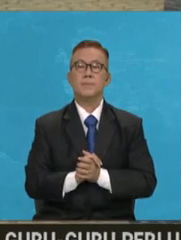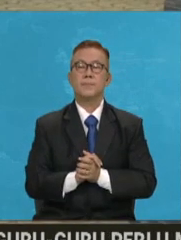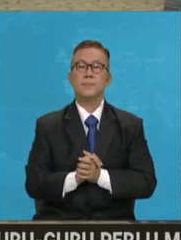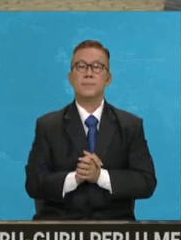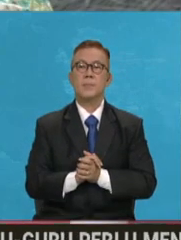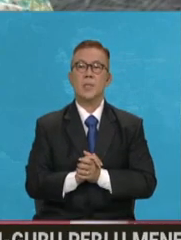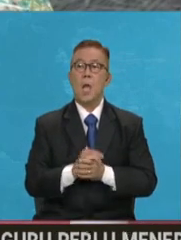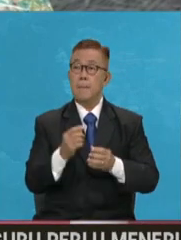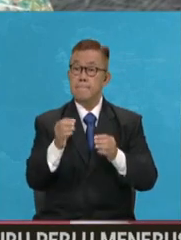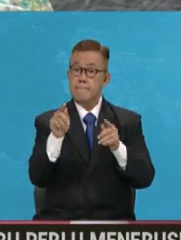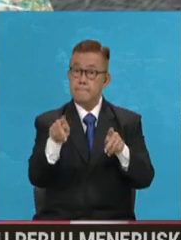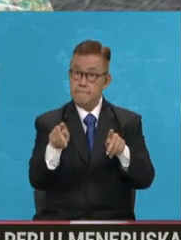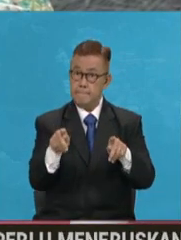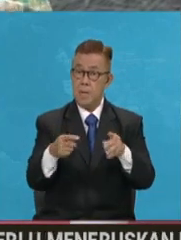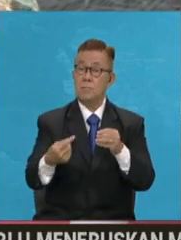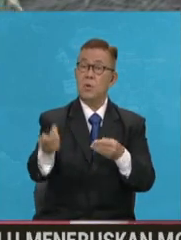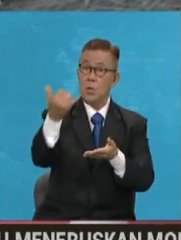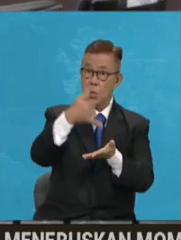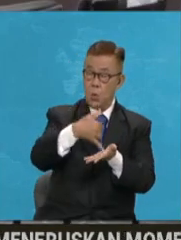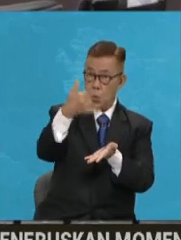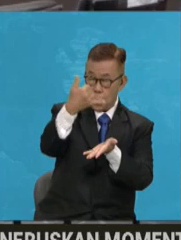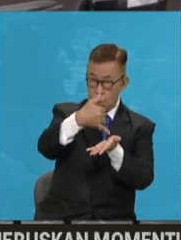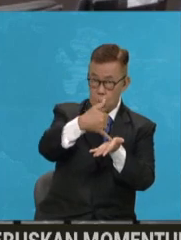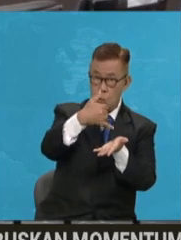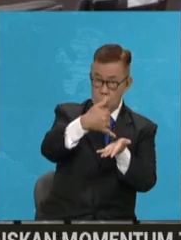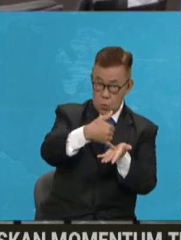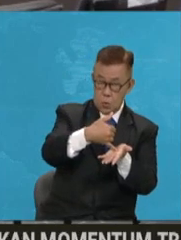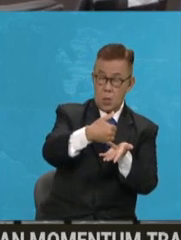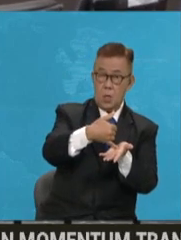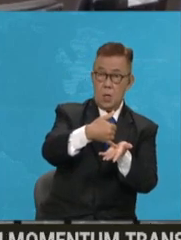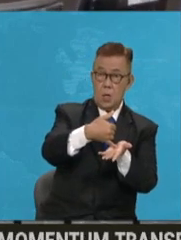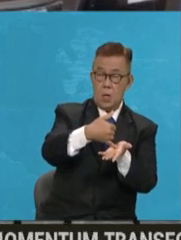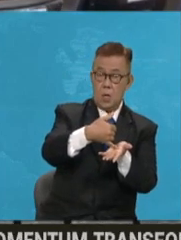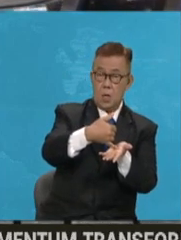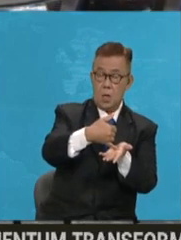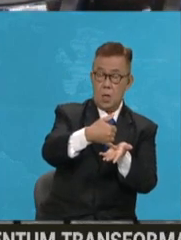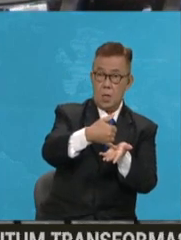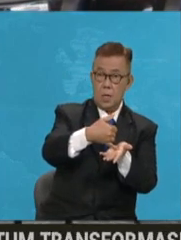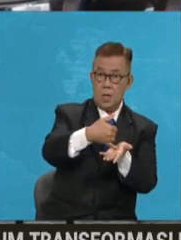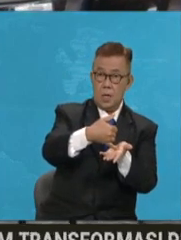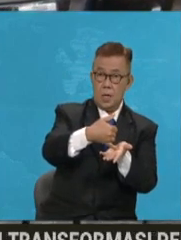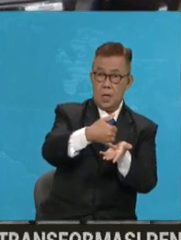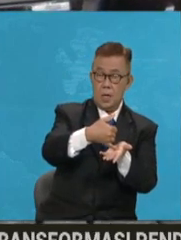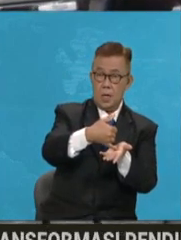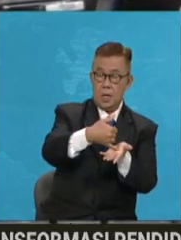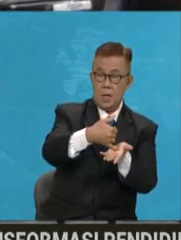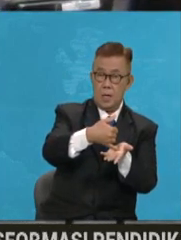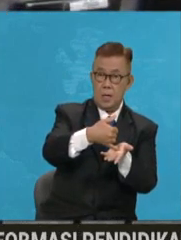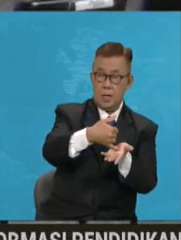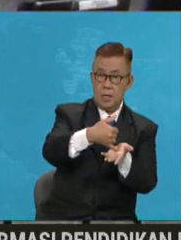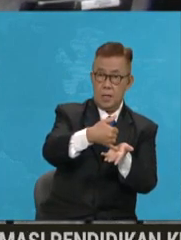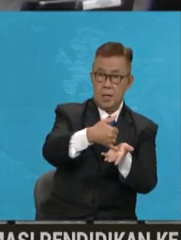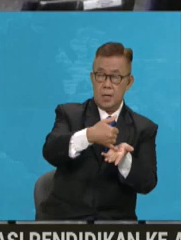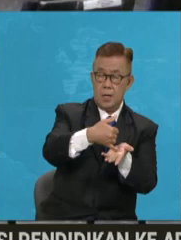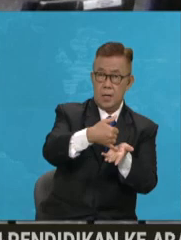antar yang hadir Doktor Syamsiah binti Haji Tajudin Setia Usaha tetap pendidikan teras Kementerian